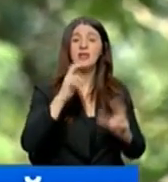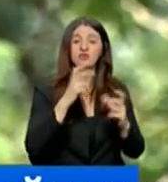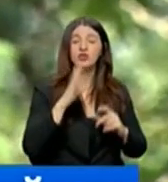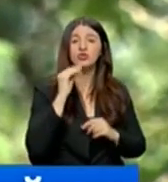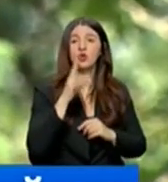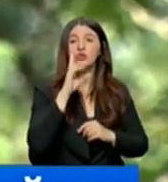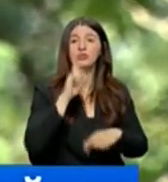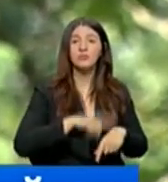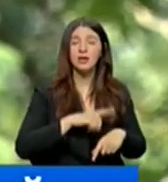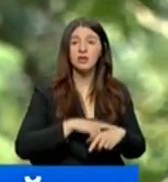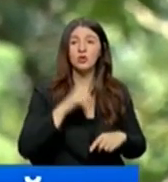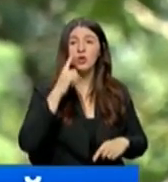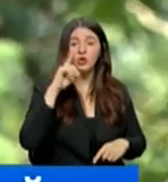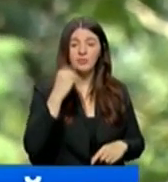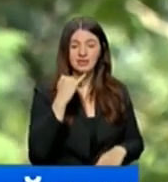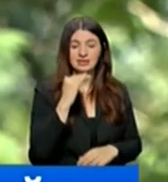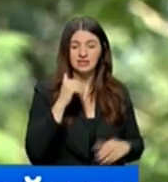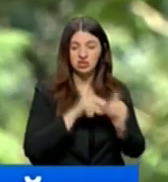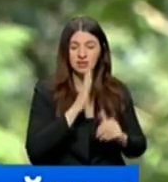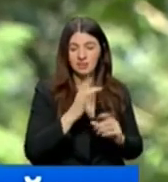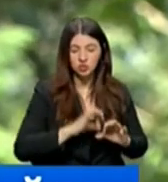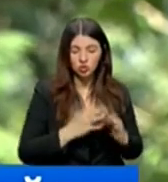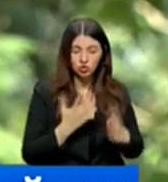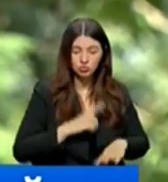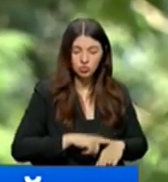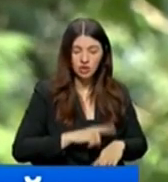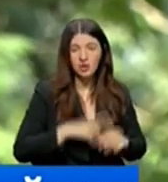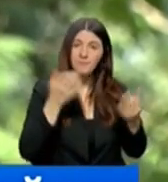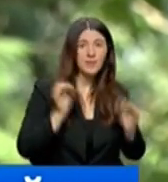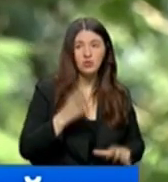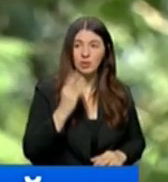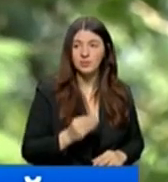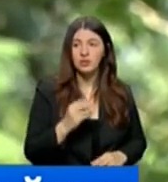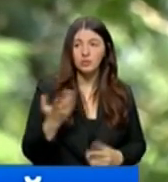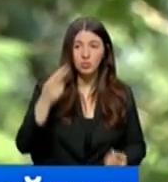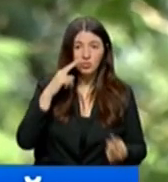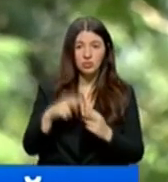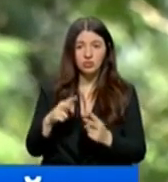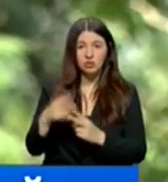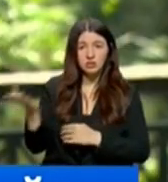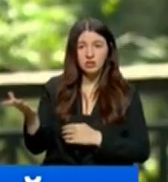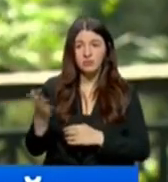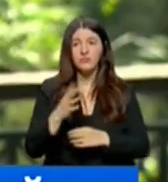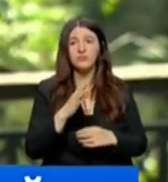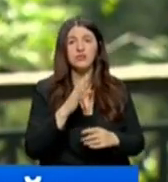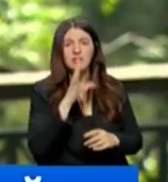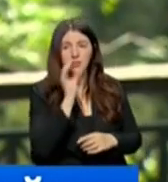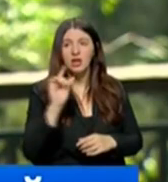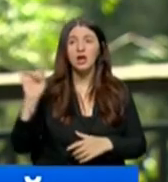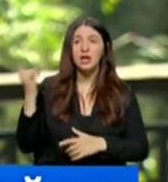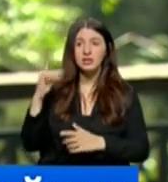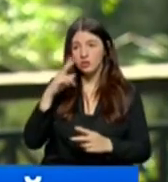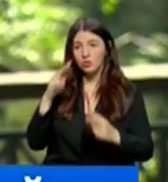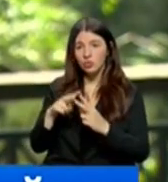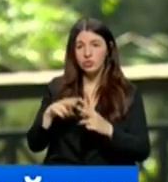son zamanlarda da hükümet seçime giden süreçte bir çözüm süreci başlatabilir diyor. Görüşüyorlar zaten. Kimle? İktidar görüşüyor zaten.